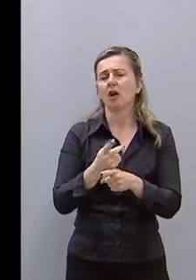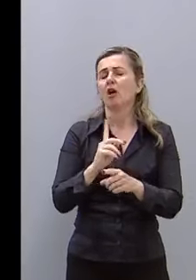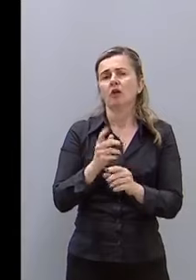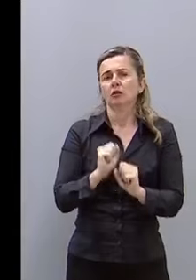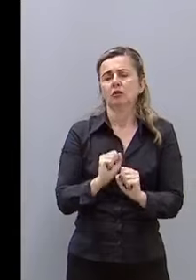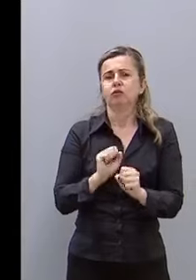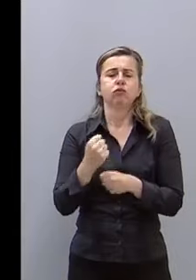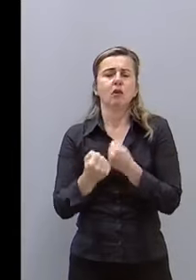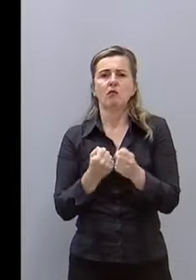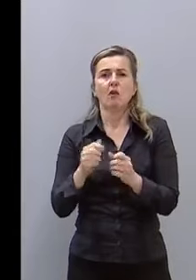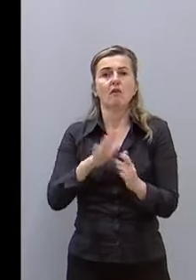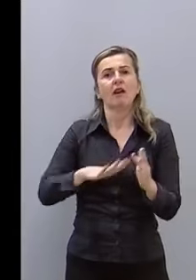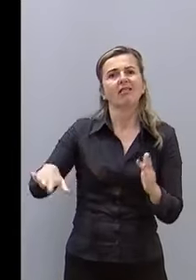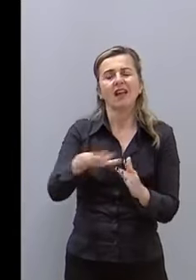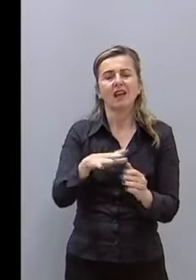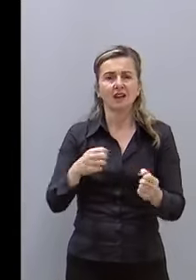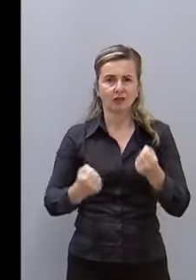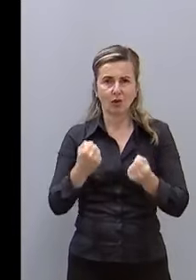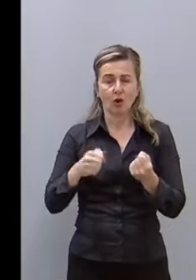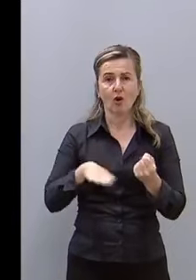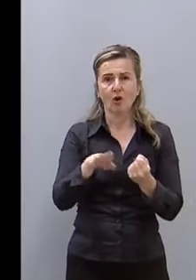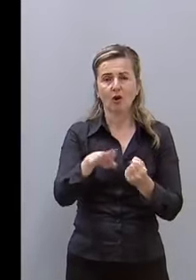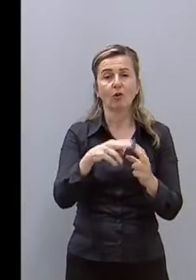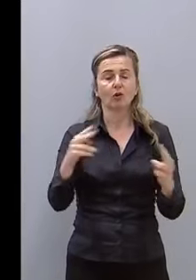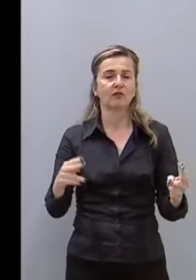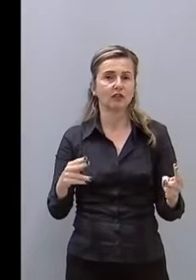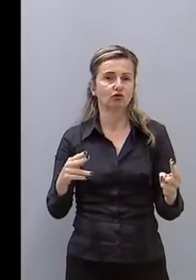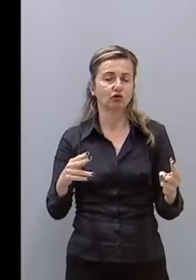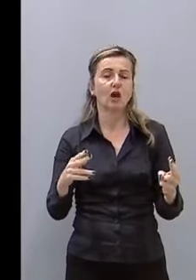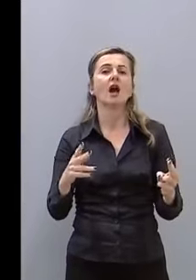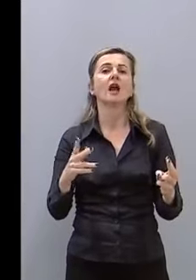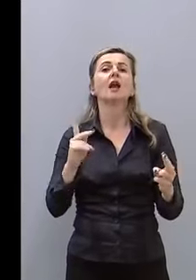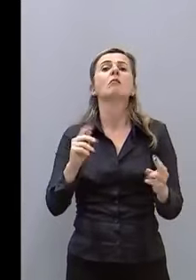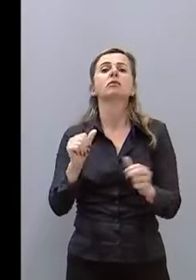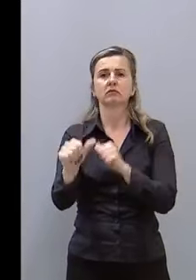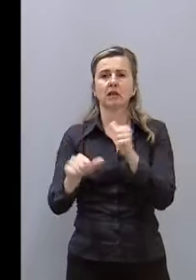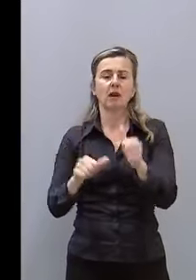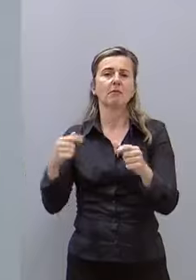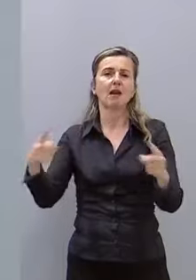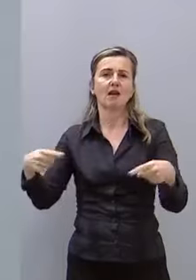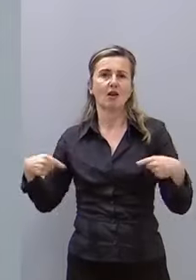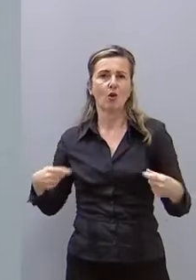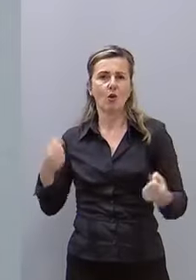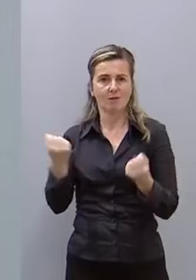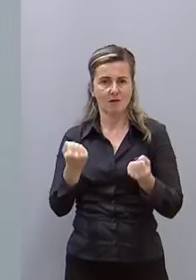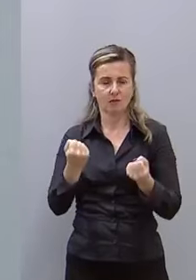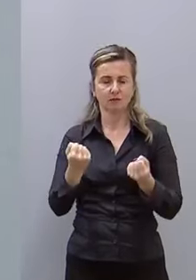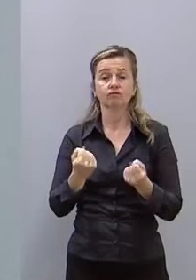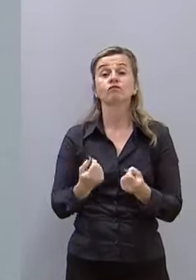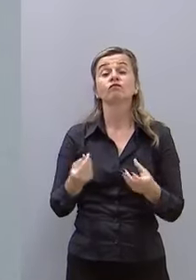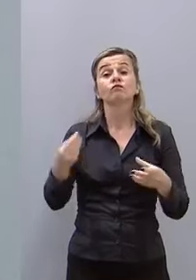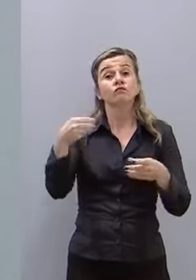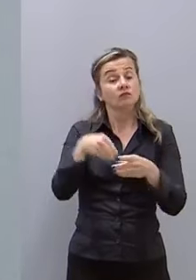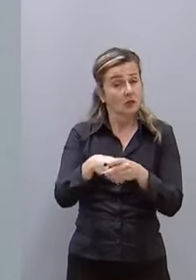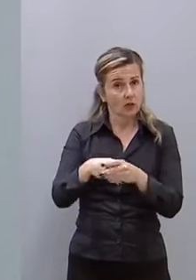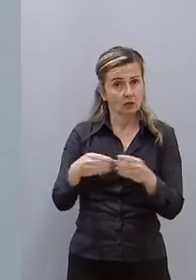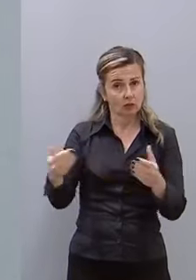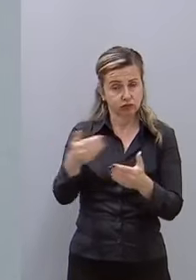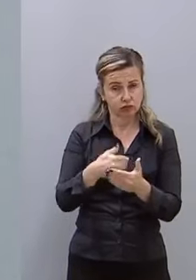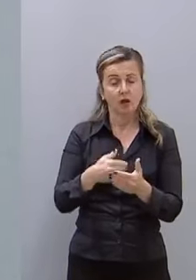territorio provinciale per cambiare le gomme della macchina rientrano altro